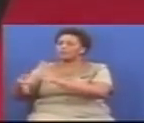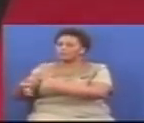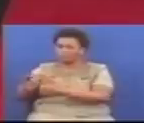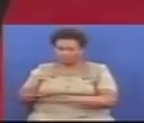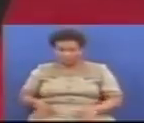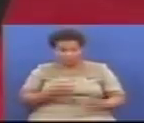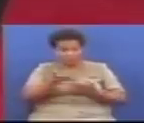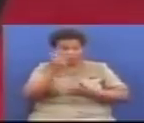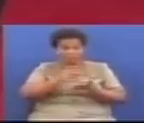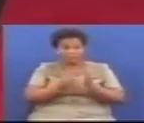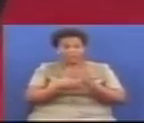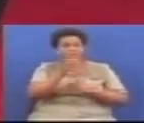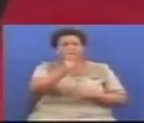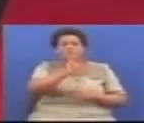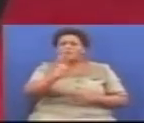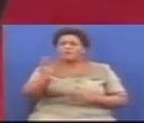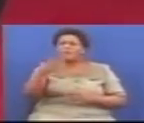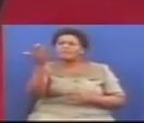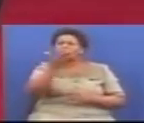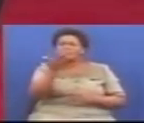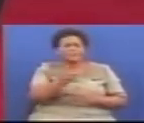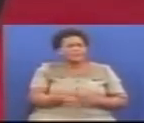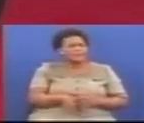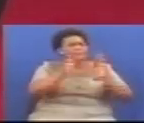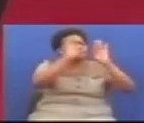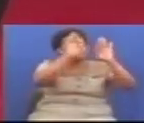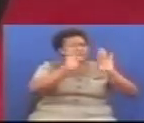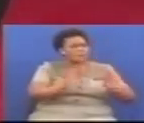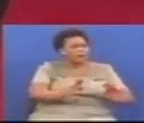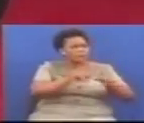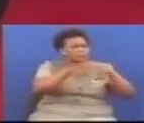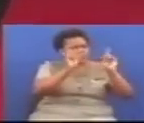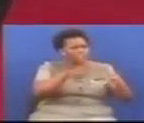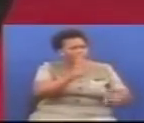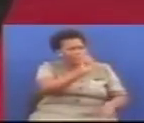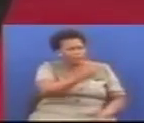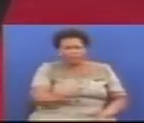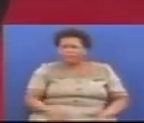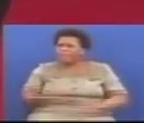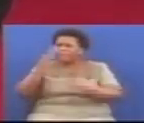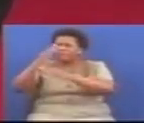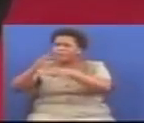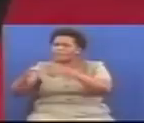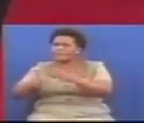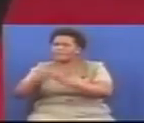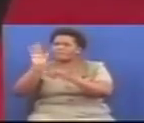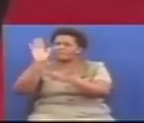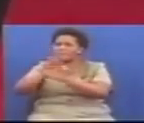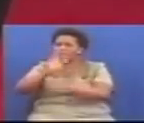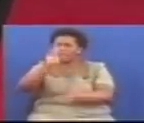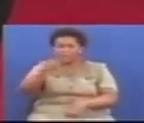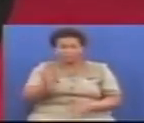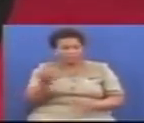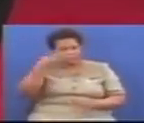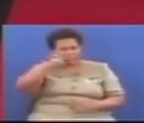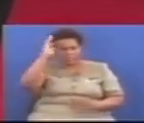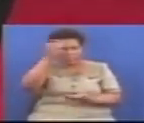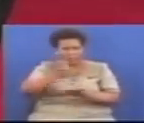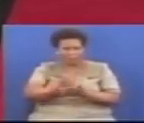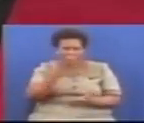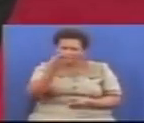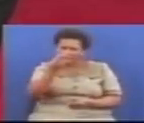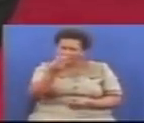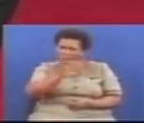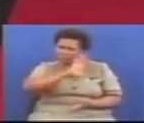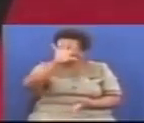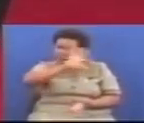wanaweza kupata fedha nyingi kwa wakati mmoja tofauti na maeneo mengine. Serikali imetumia busara kwamba fedha hizi zikusanywe centrally, lakini zipelekwe kwenye